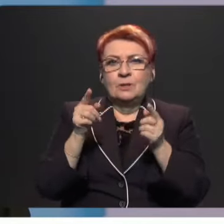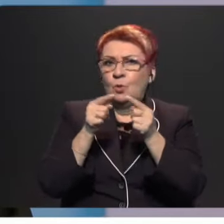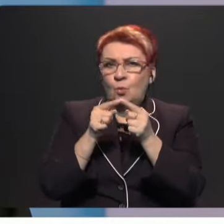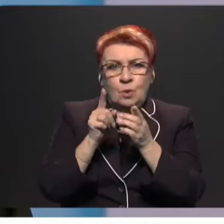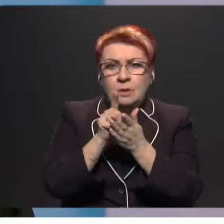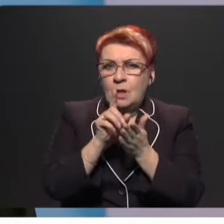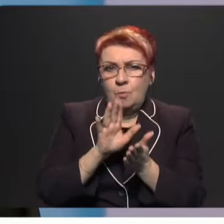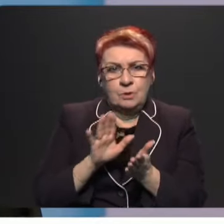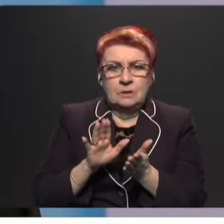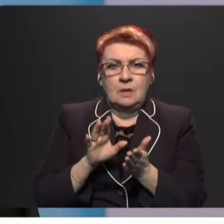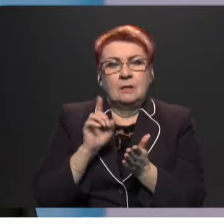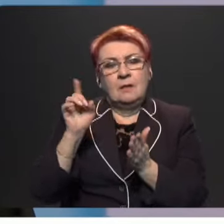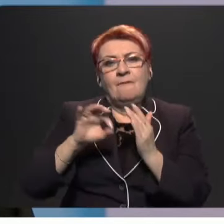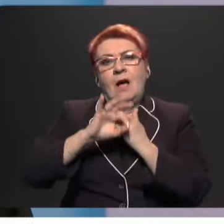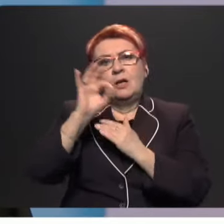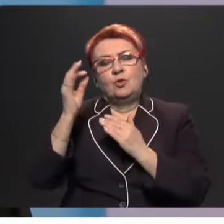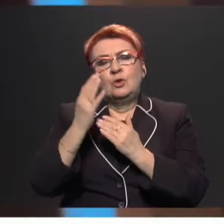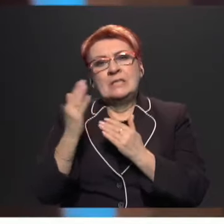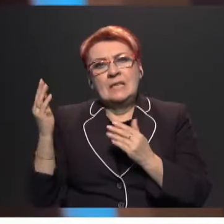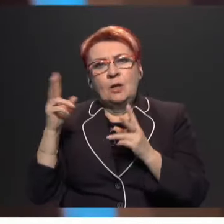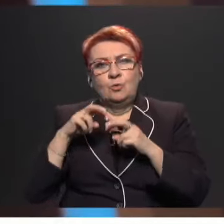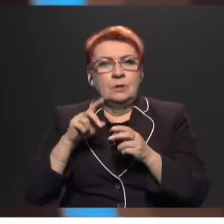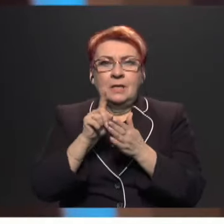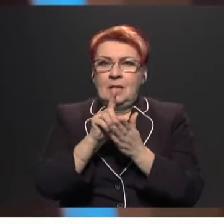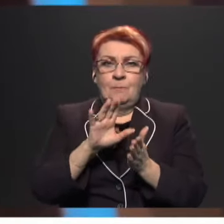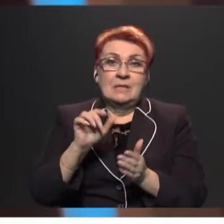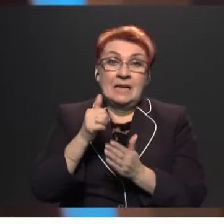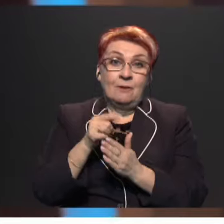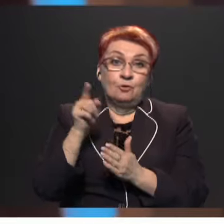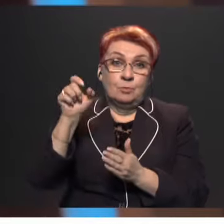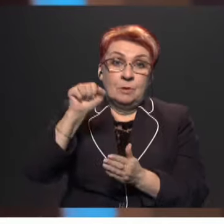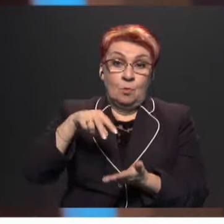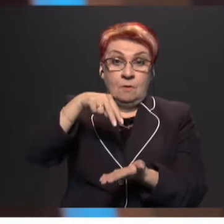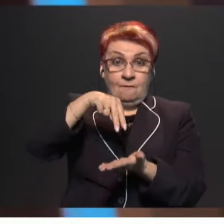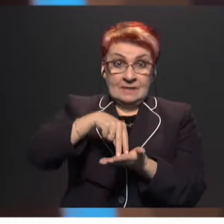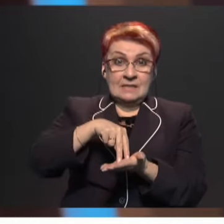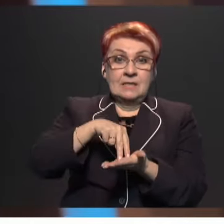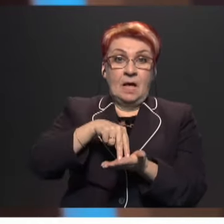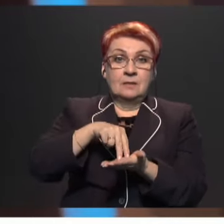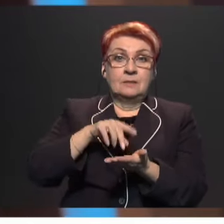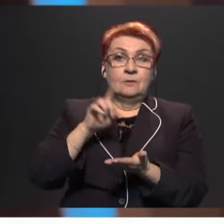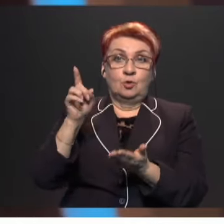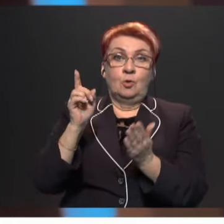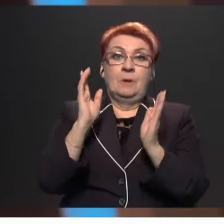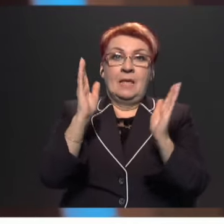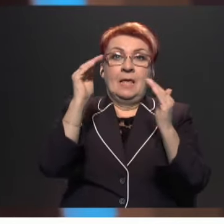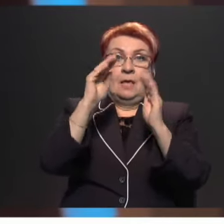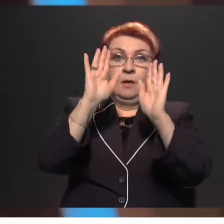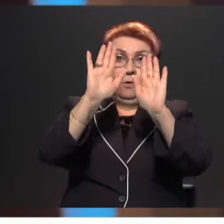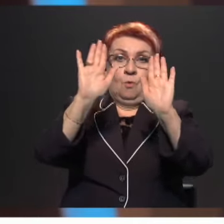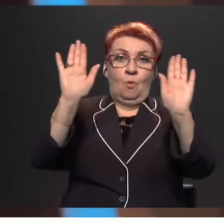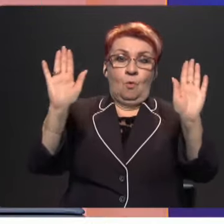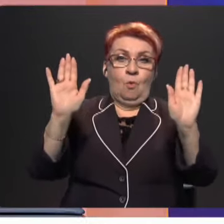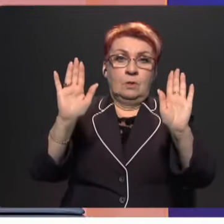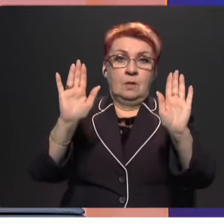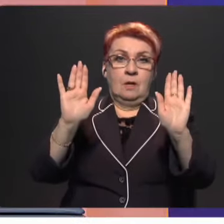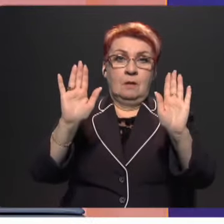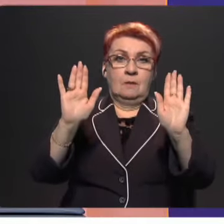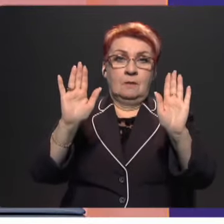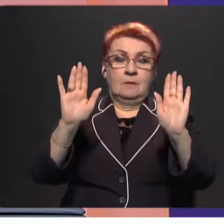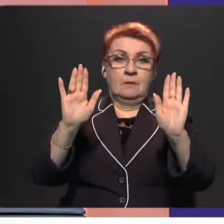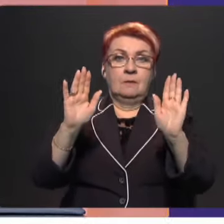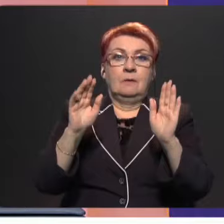надо искать восточную стену. Главное, чтобы ты мог встать, чтобы перед тобой иконами ничего не было. Традиционно